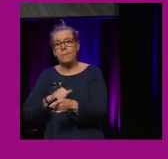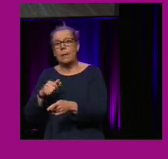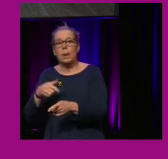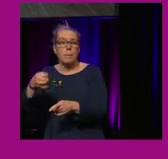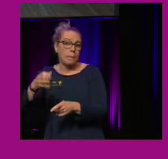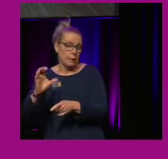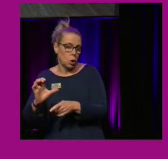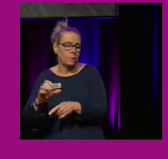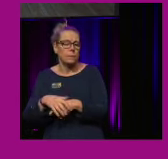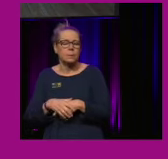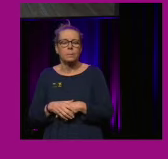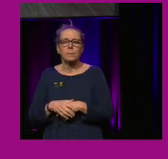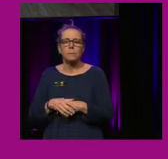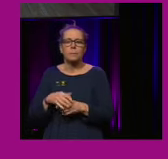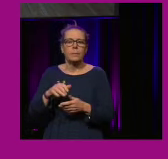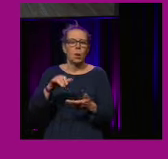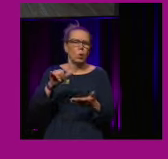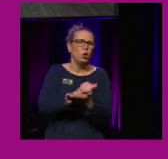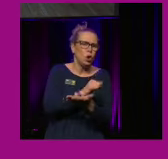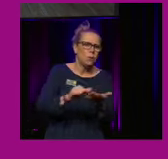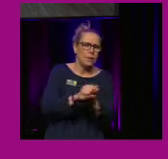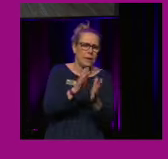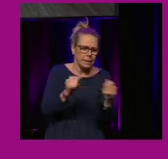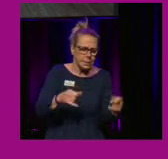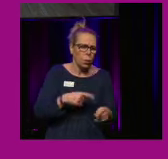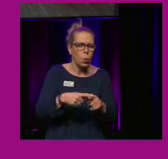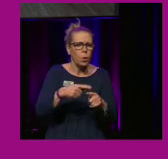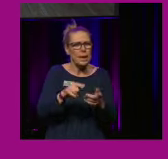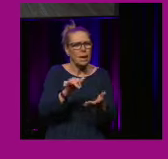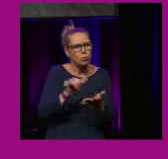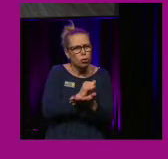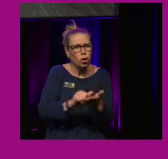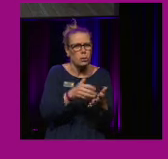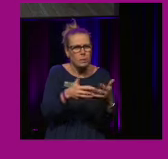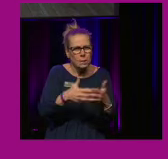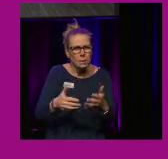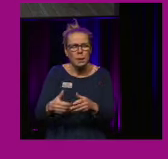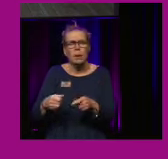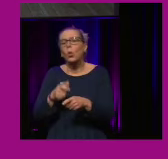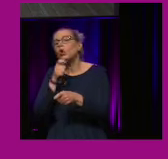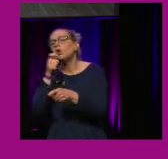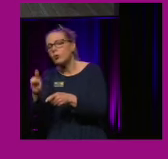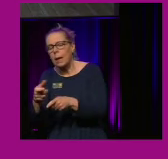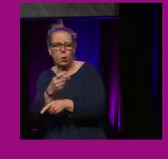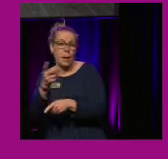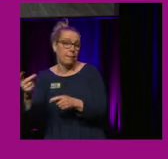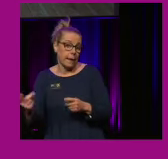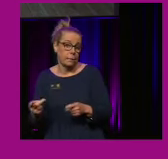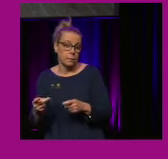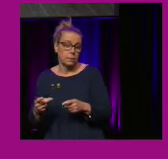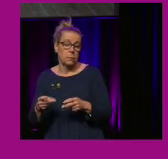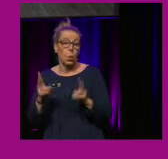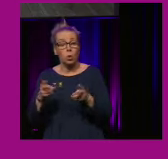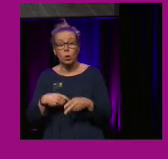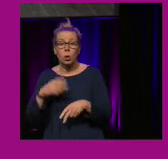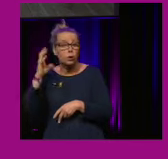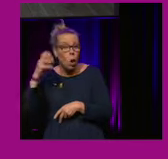den tryckfrihetsförordningen handlar om tryckta skrifter och yttrandefrihetsgrundlagen om det mesta annat då, inklusive radio, tv och